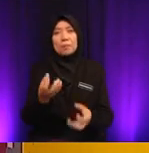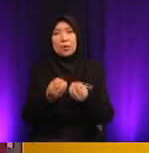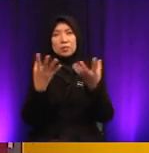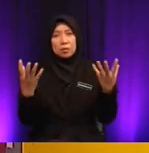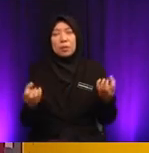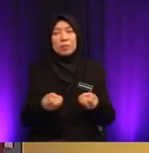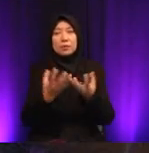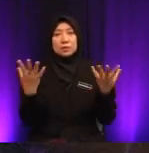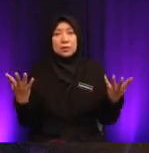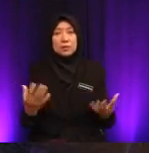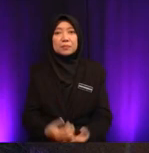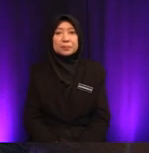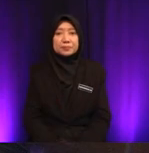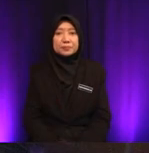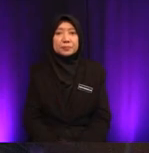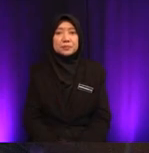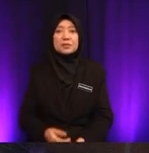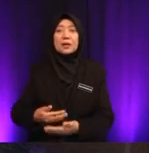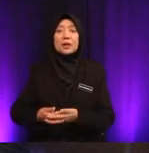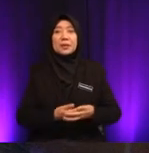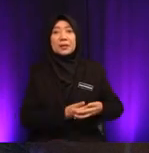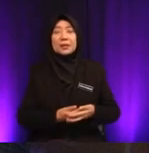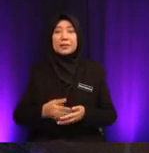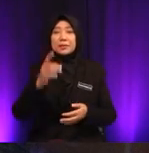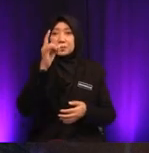belum Alhamdulillah anak satu sudah